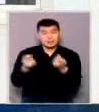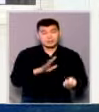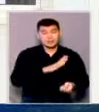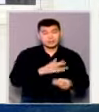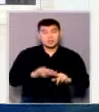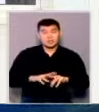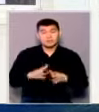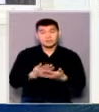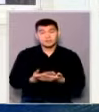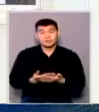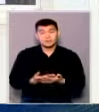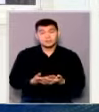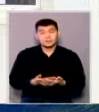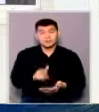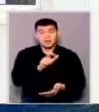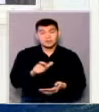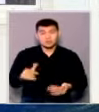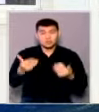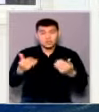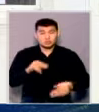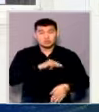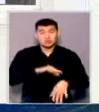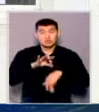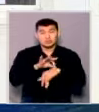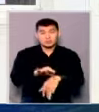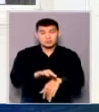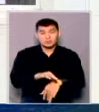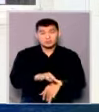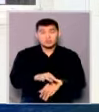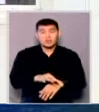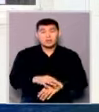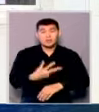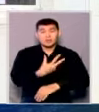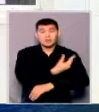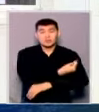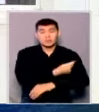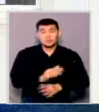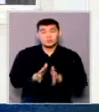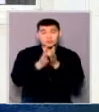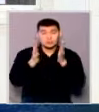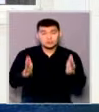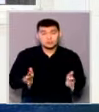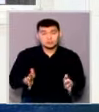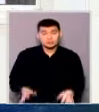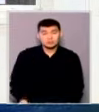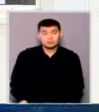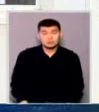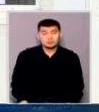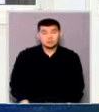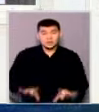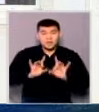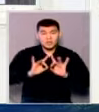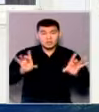сол адамдармен қазір жұмыс жүріп жатыр. Жалпы екпемен қамтуды үлкен жаңағы